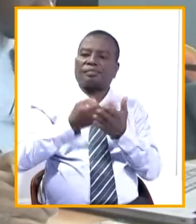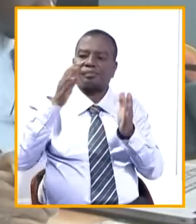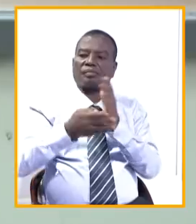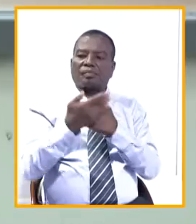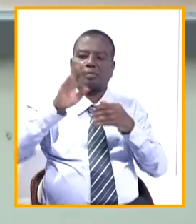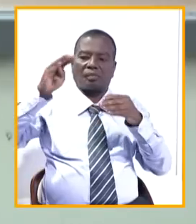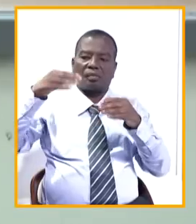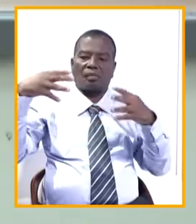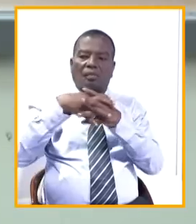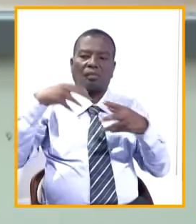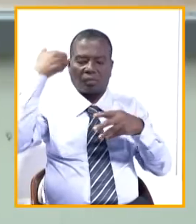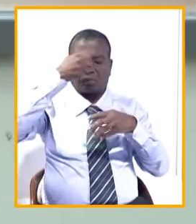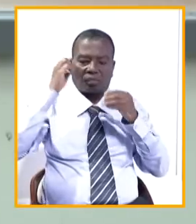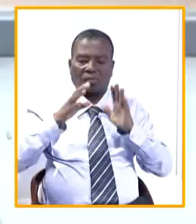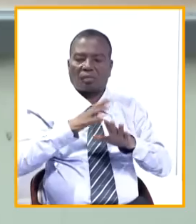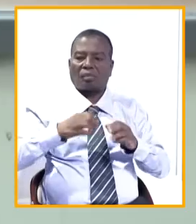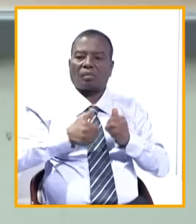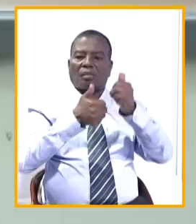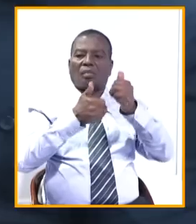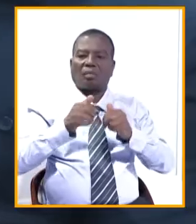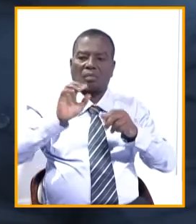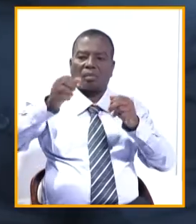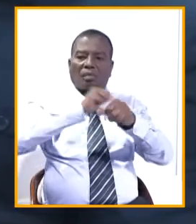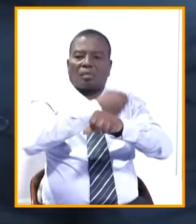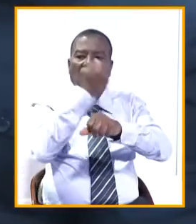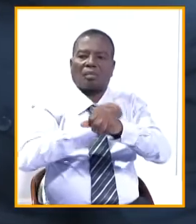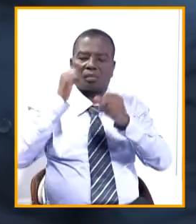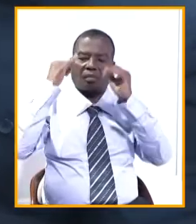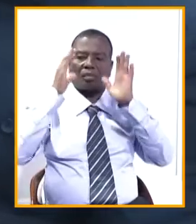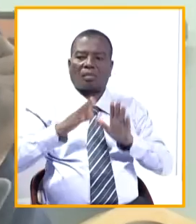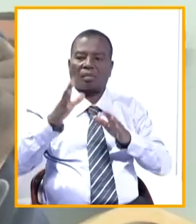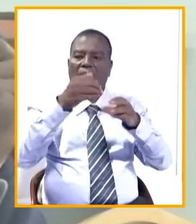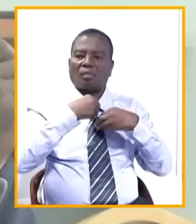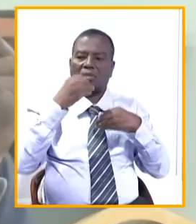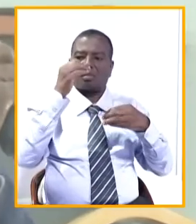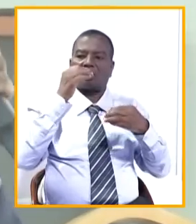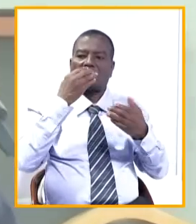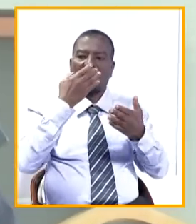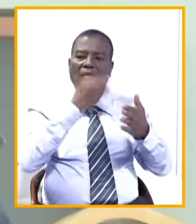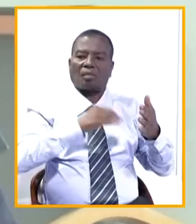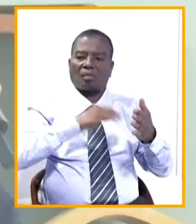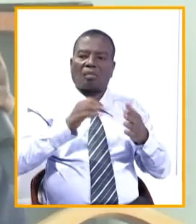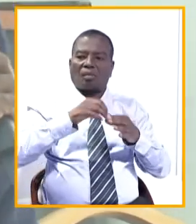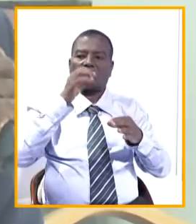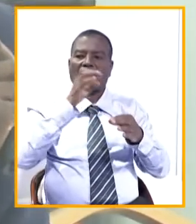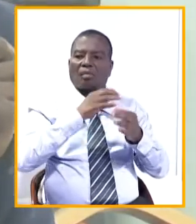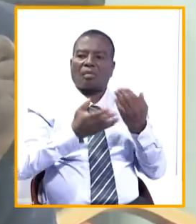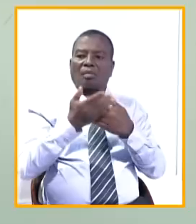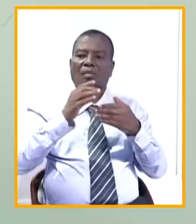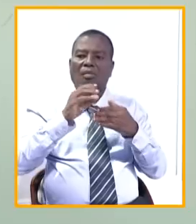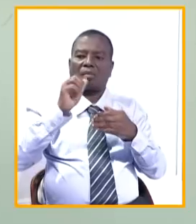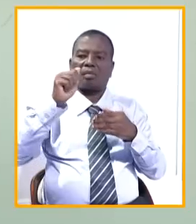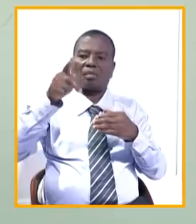par l'Union européenne en vue d'accompagner les autorités ivoiriennes à tirer un réel profit des avantages offerts par